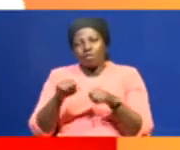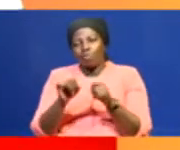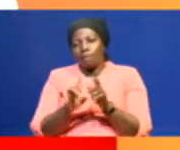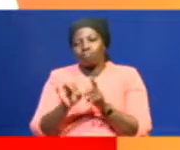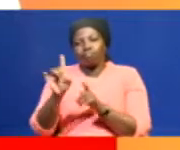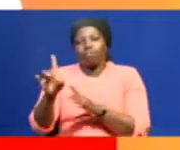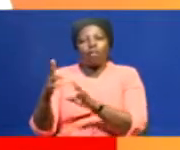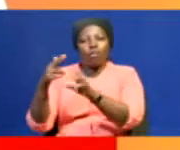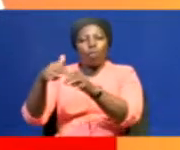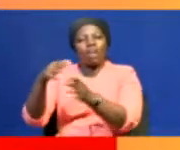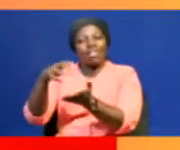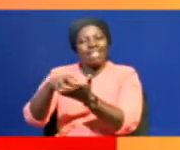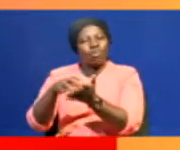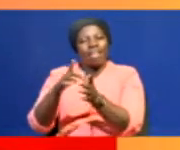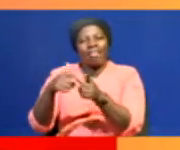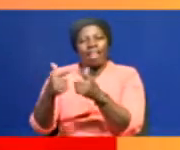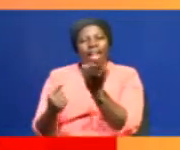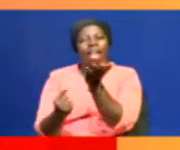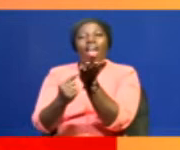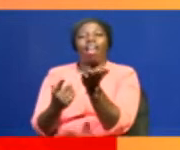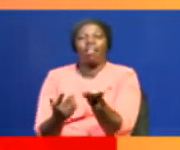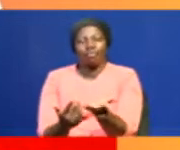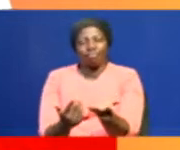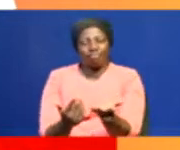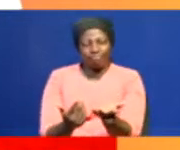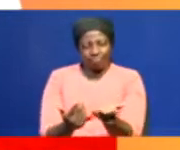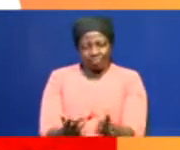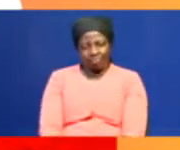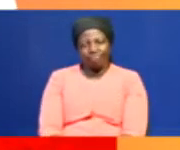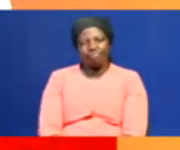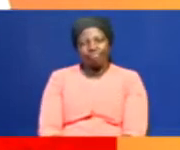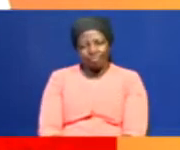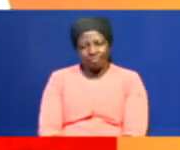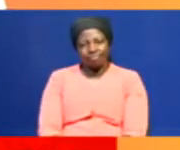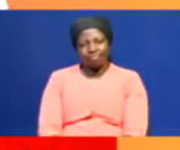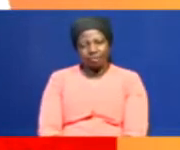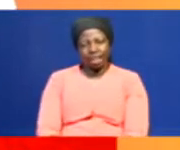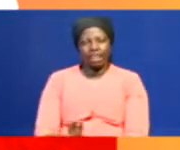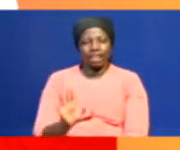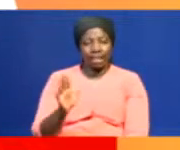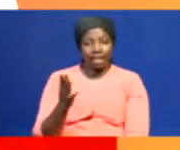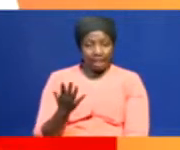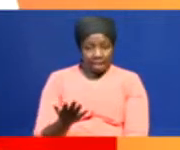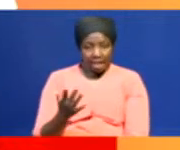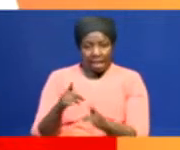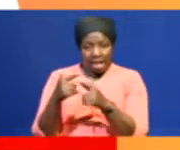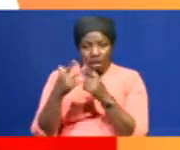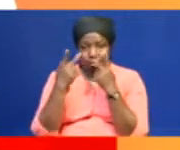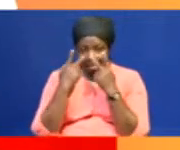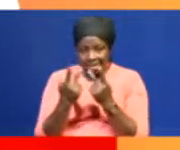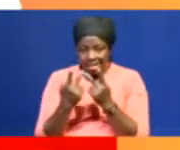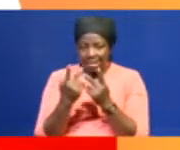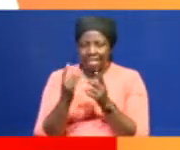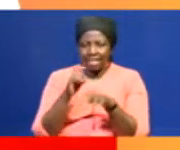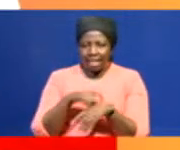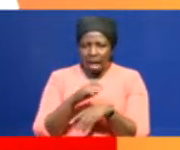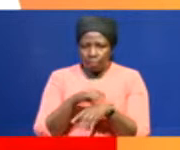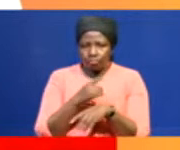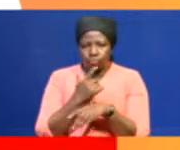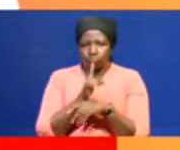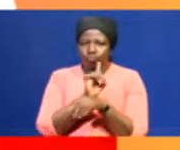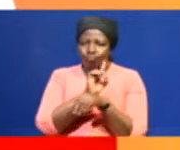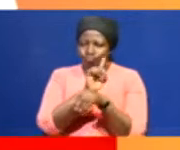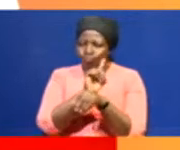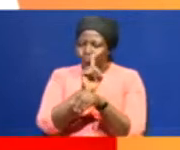vile tu ndio utaenda kwa hizo swapping stations unabadilishiwa. Lakini unajionea tu vile kilomita inaendelea kupunguka, unajua